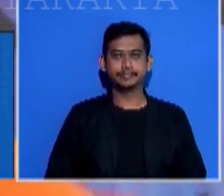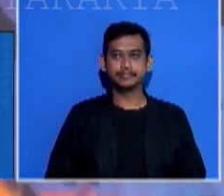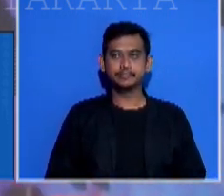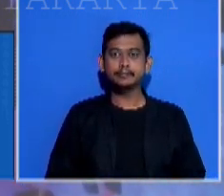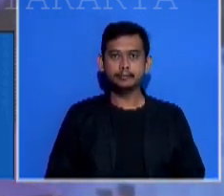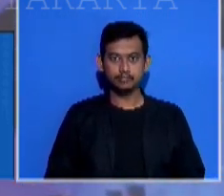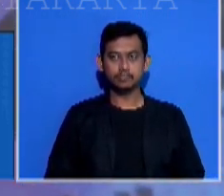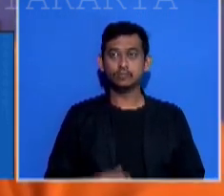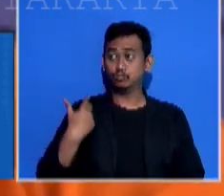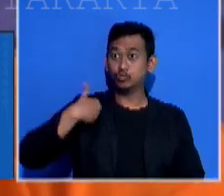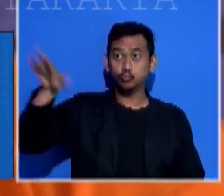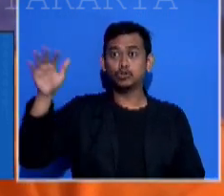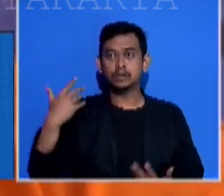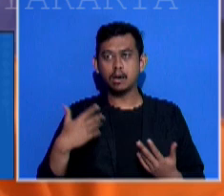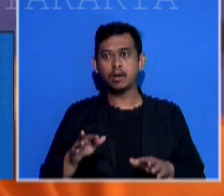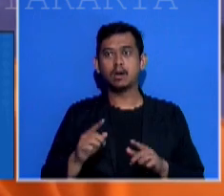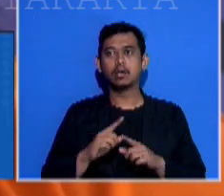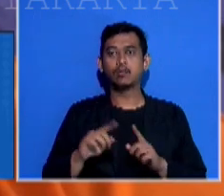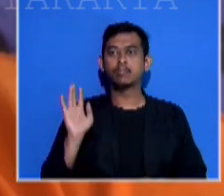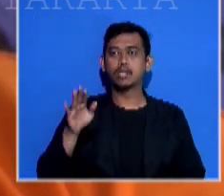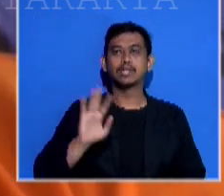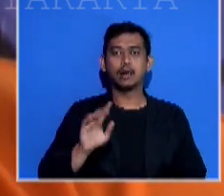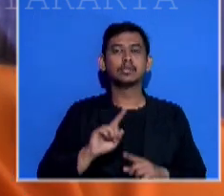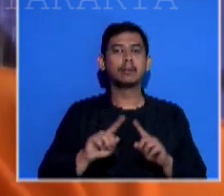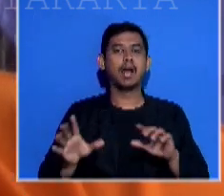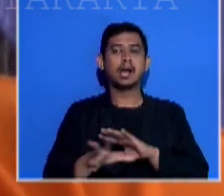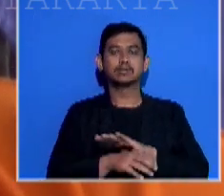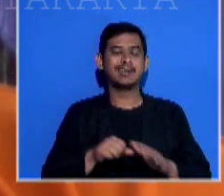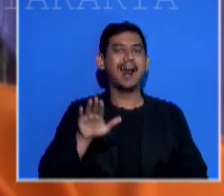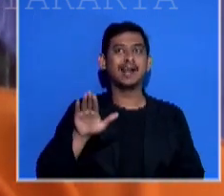pelaku tidak pulang ke kampung halamannya, tapi malah mencuri sepeda motor.